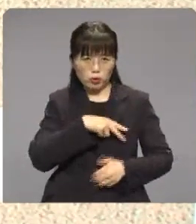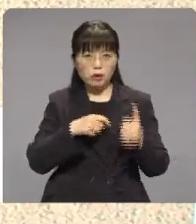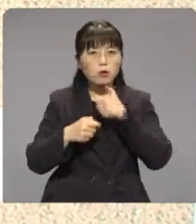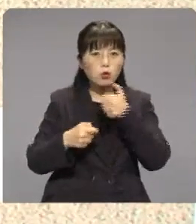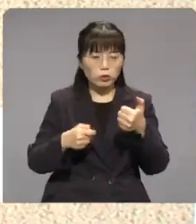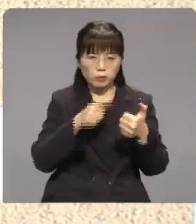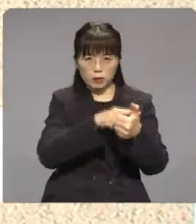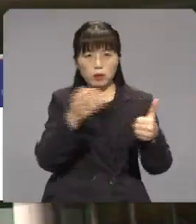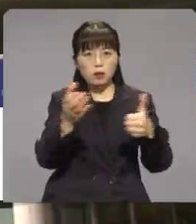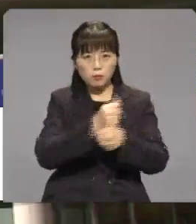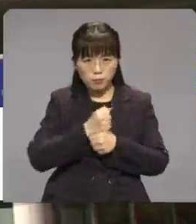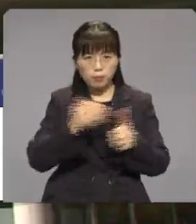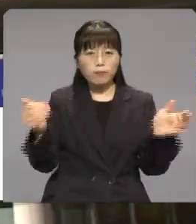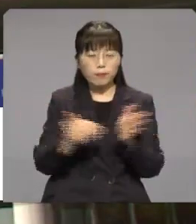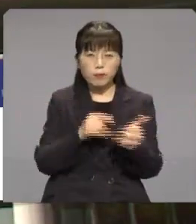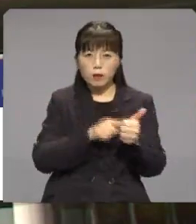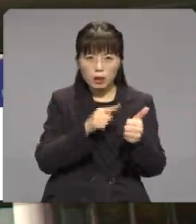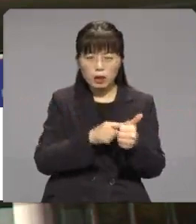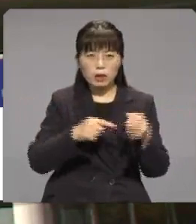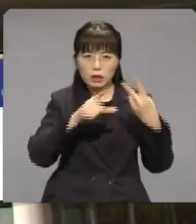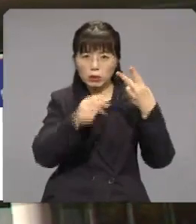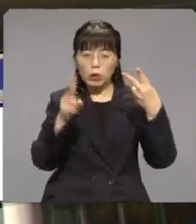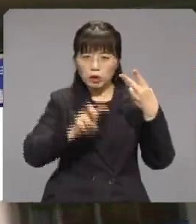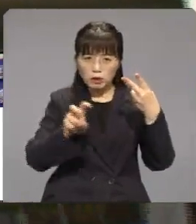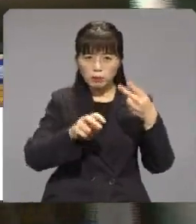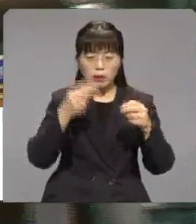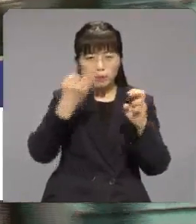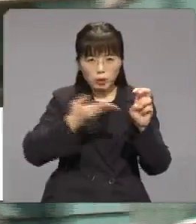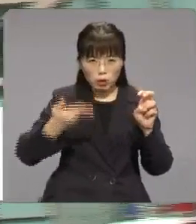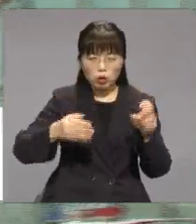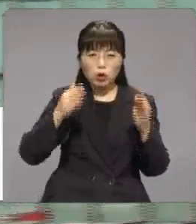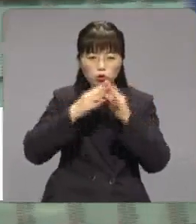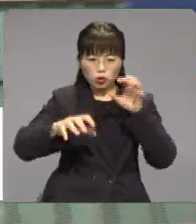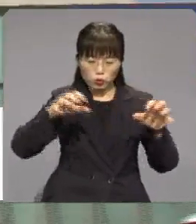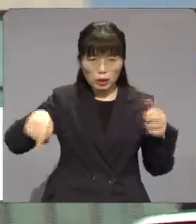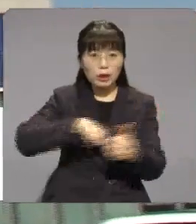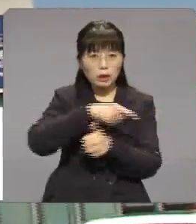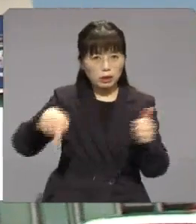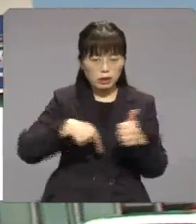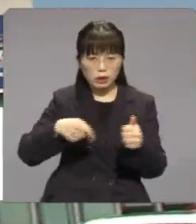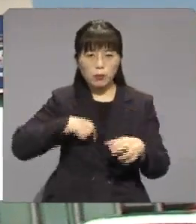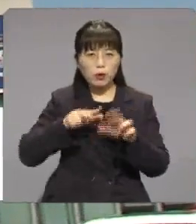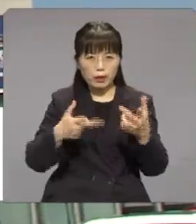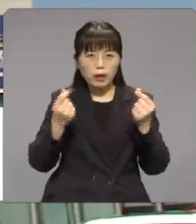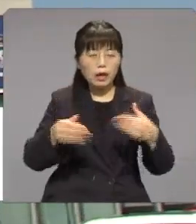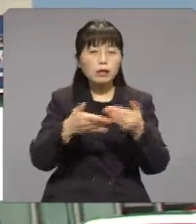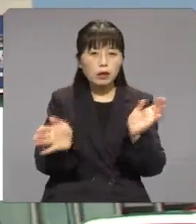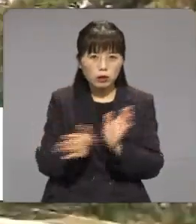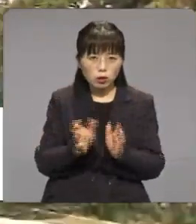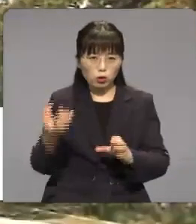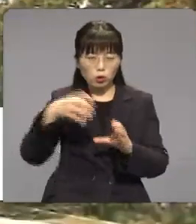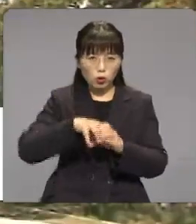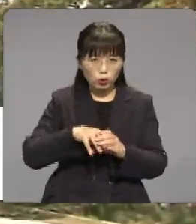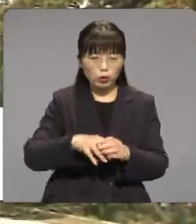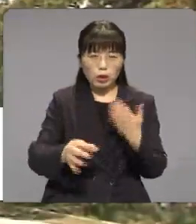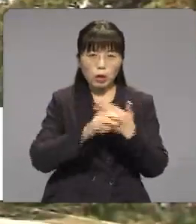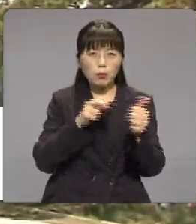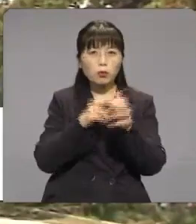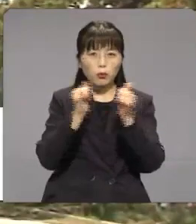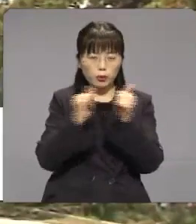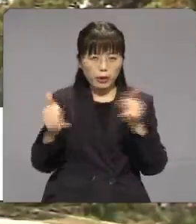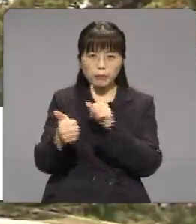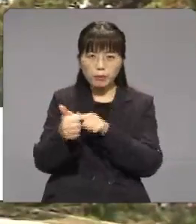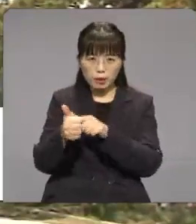불구속 입건했습니다는 지난 2월 20일 미추월구 주택가 일대에서 자신과 같은 정당 소속인 예비 후보자